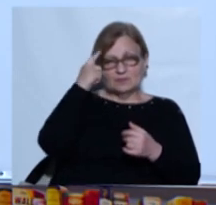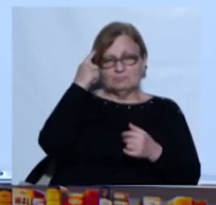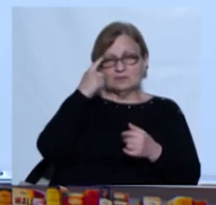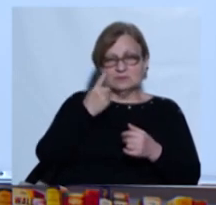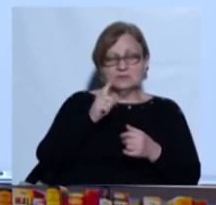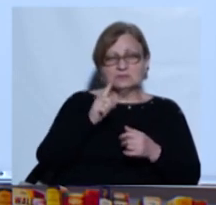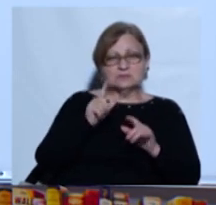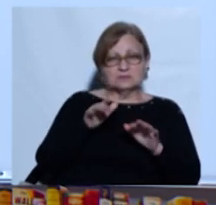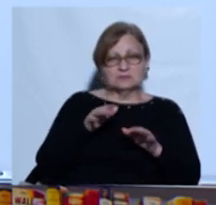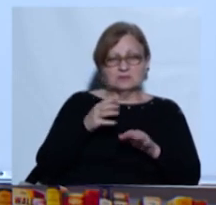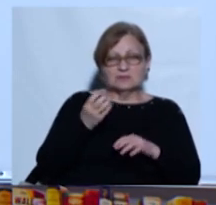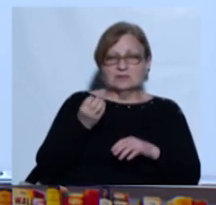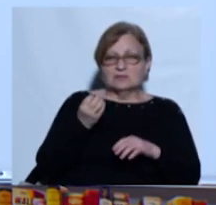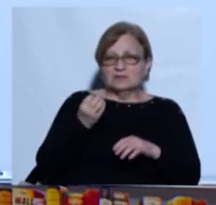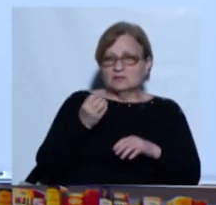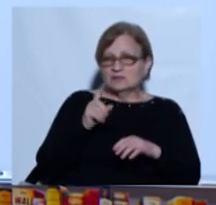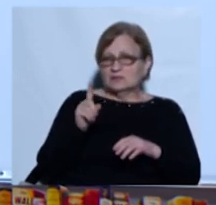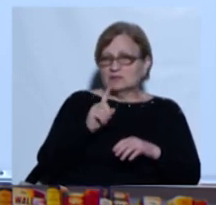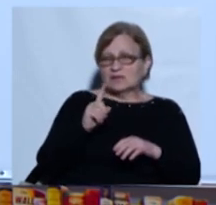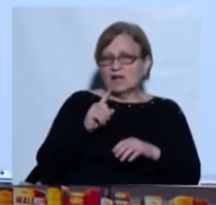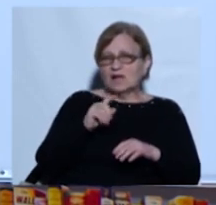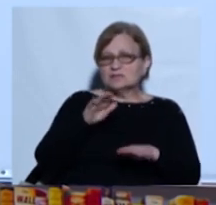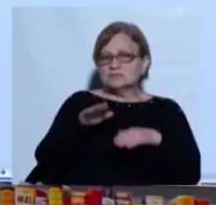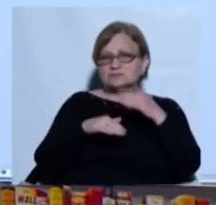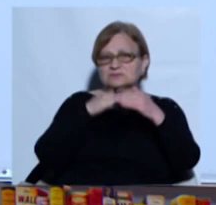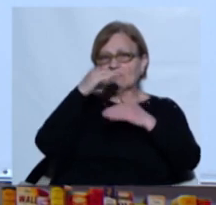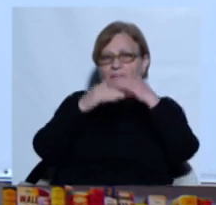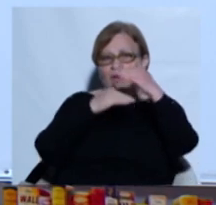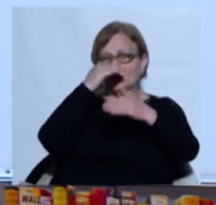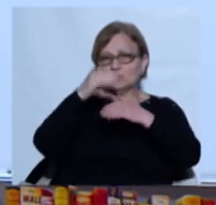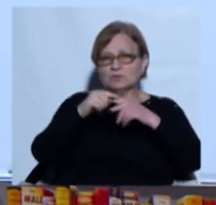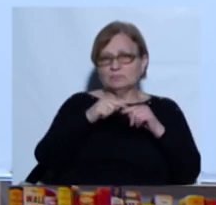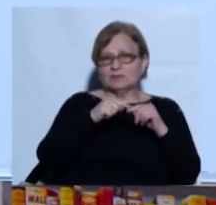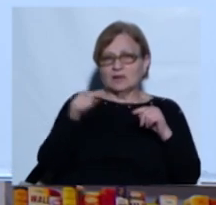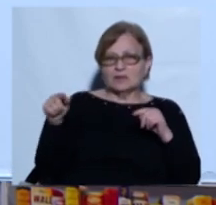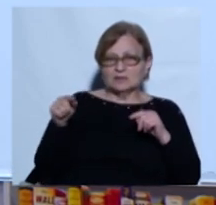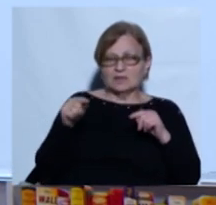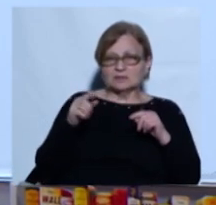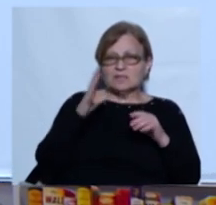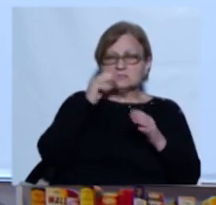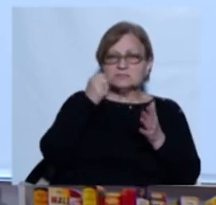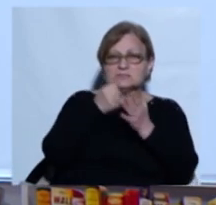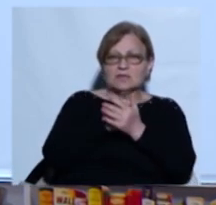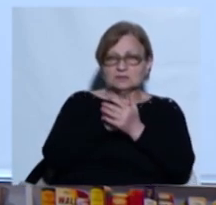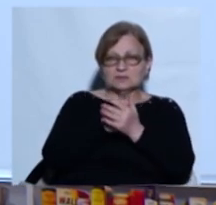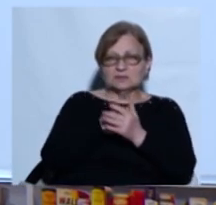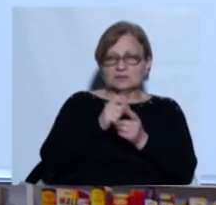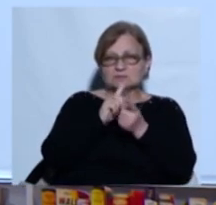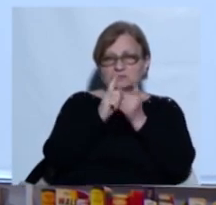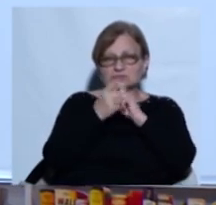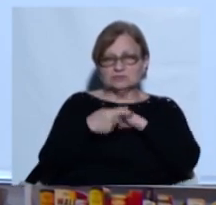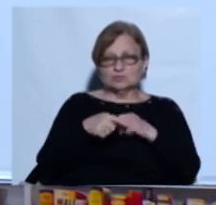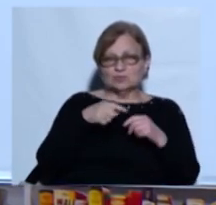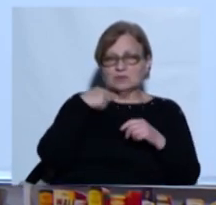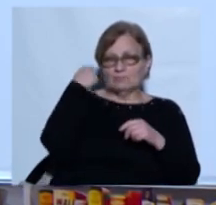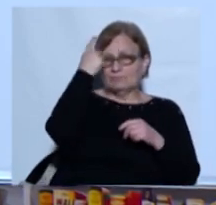რამეზე. კიდევ რა საფეხურები გაიარა იგიმ, სანამ იგი პიროვნების